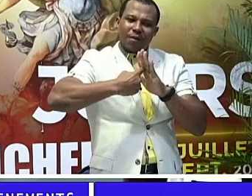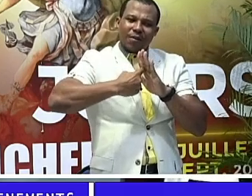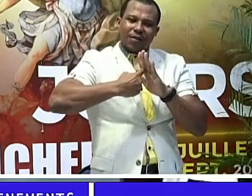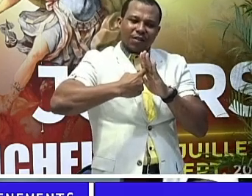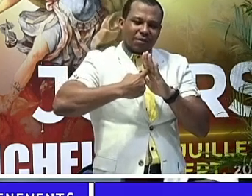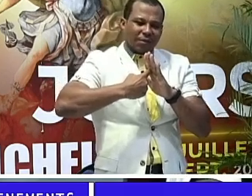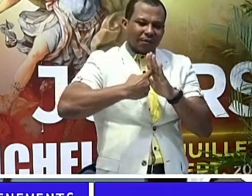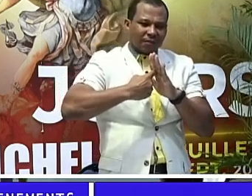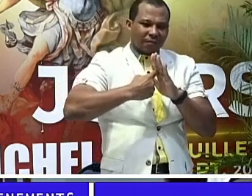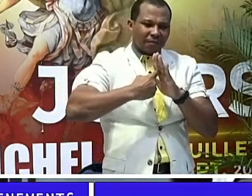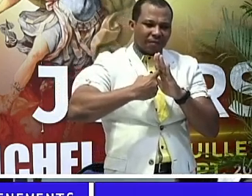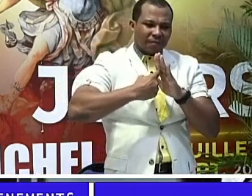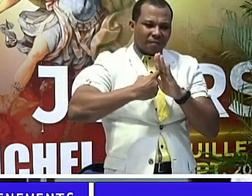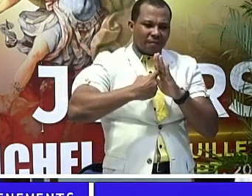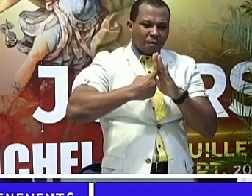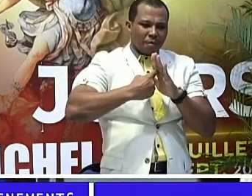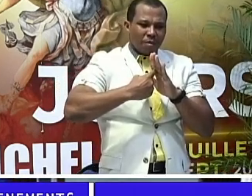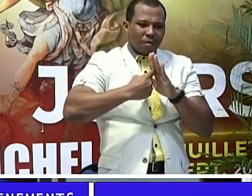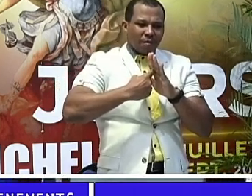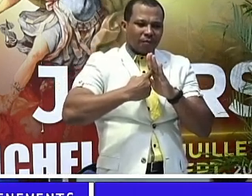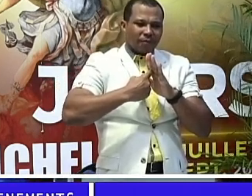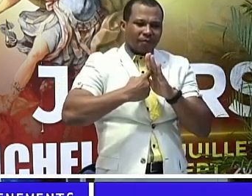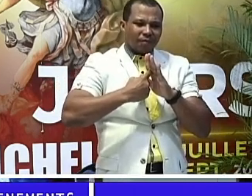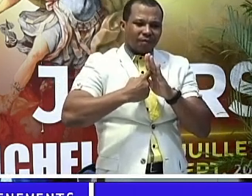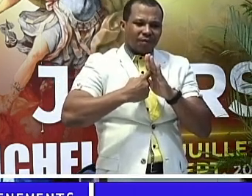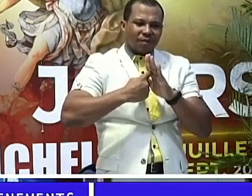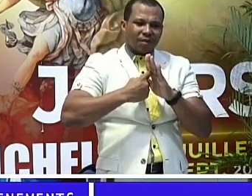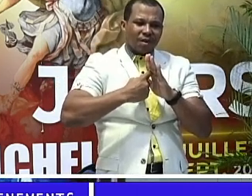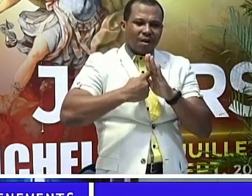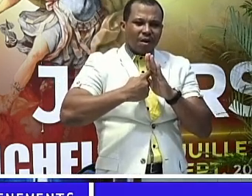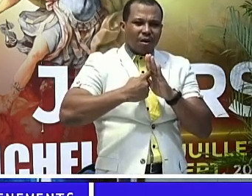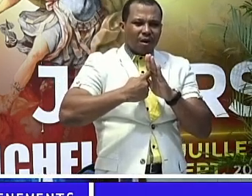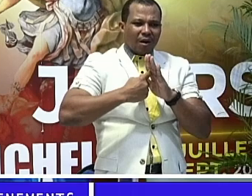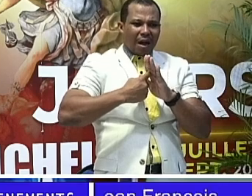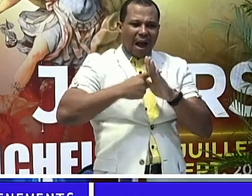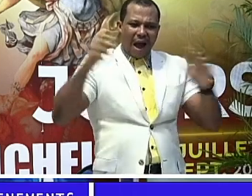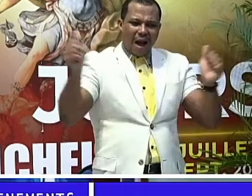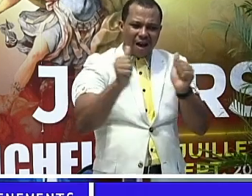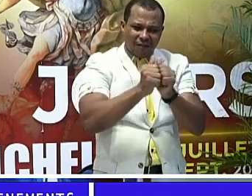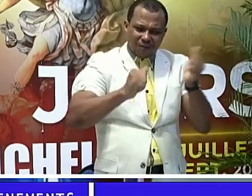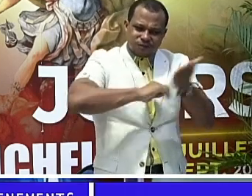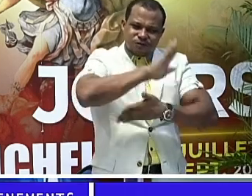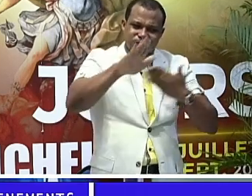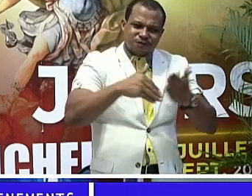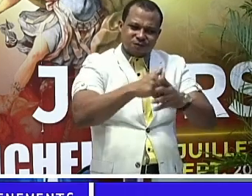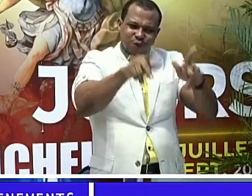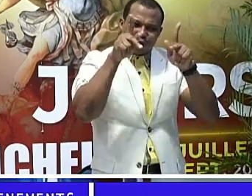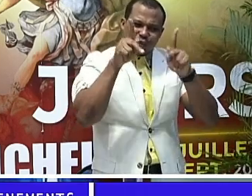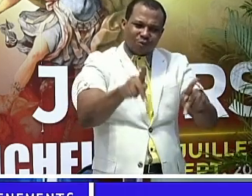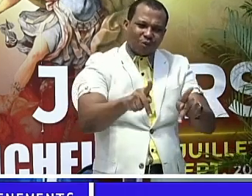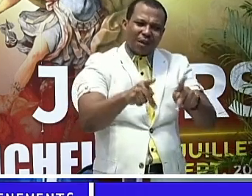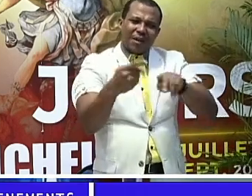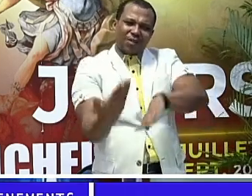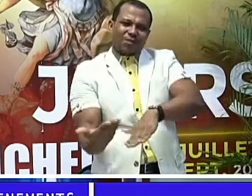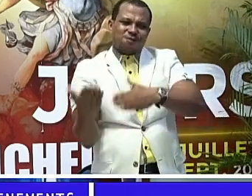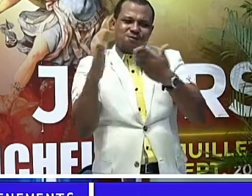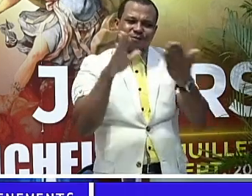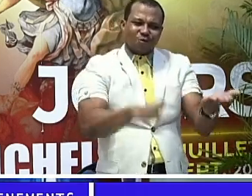d'Omélissa sympathie nous à tout le monde qui est victime hier sur la route de la Croix des